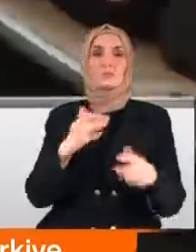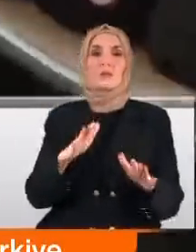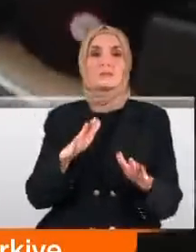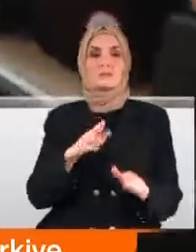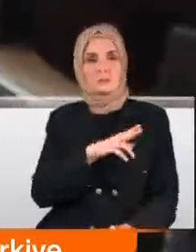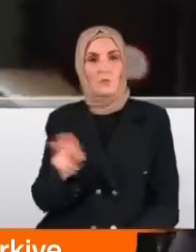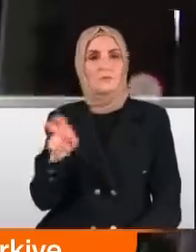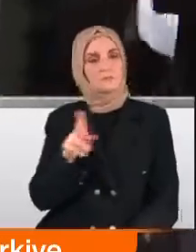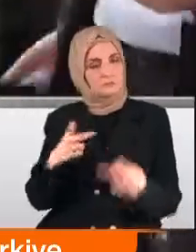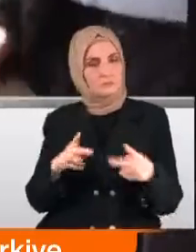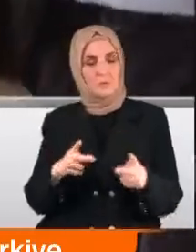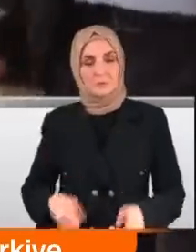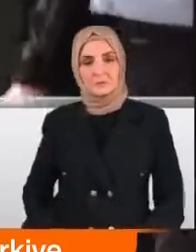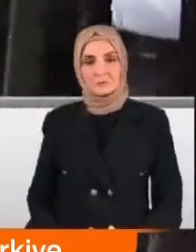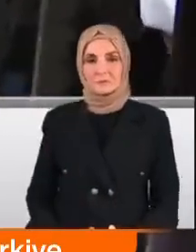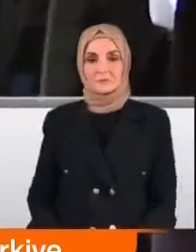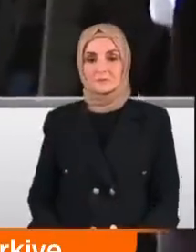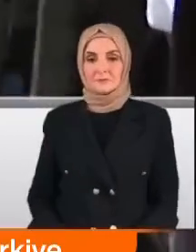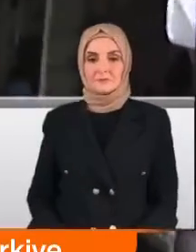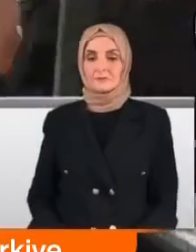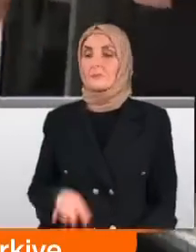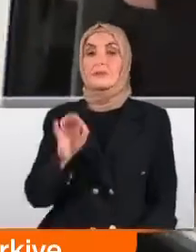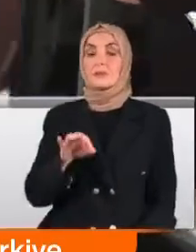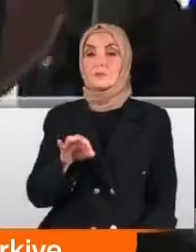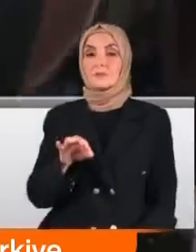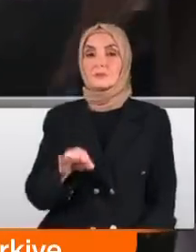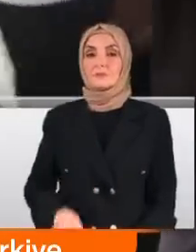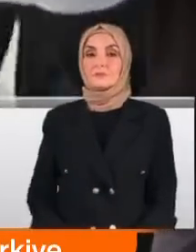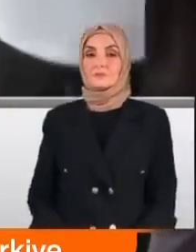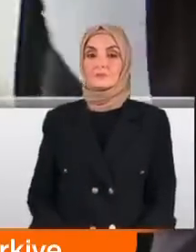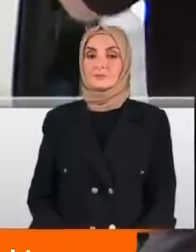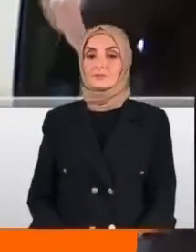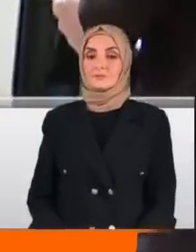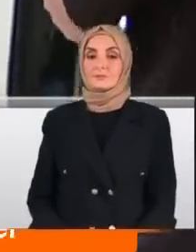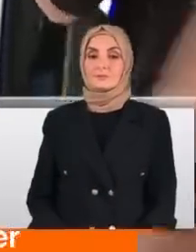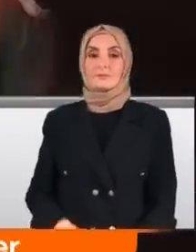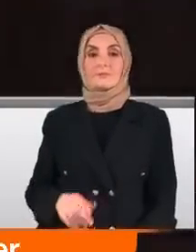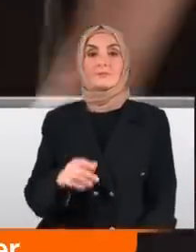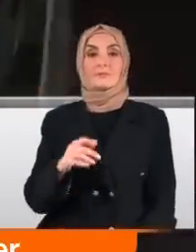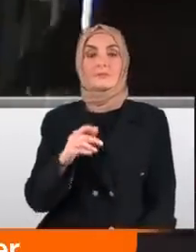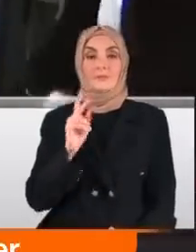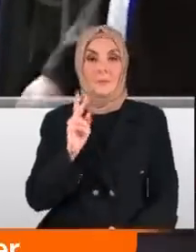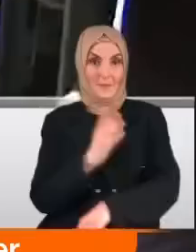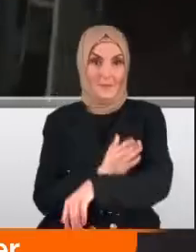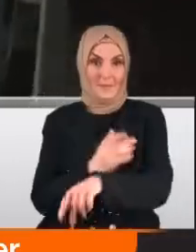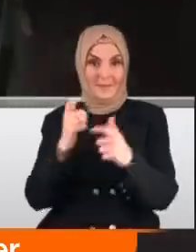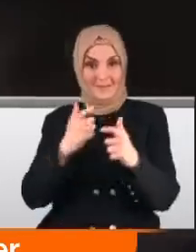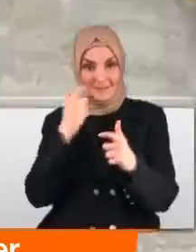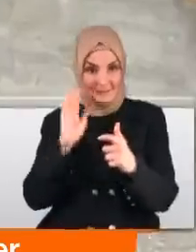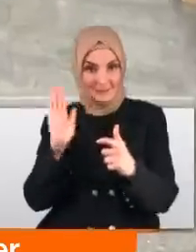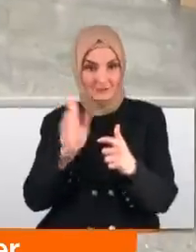düzenleniyor. Burada Ticaret Bakanlığı'nda kalıyor. Şimdi yuvanıza dönüyorsunuz. Oy kullanmak için sen değil mi? Seçim